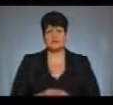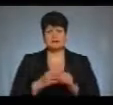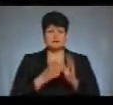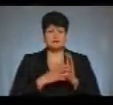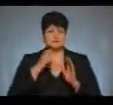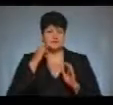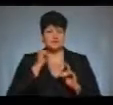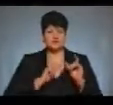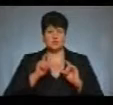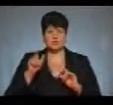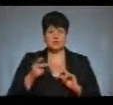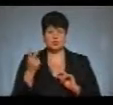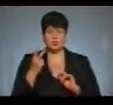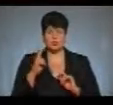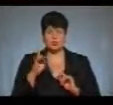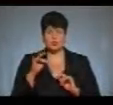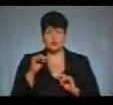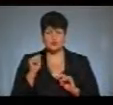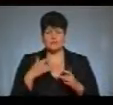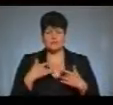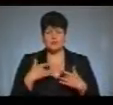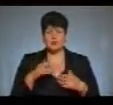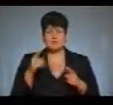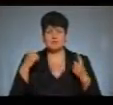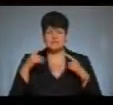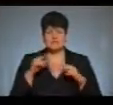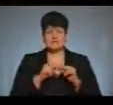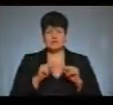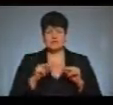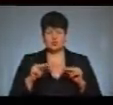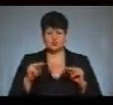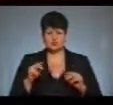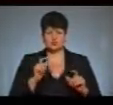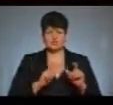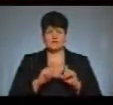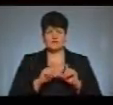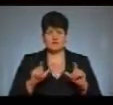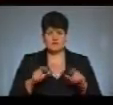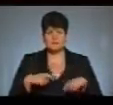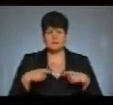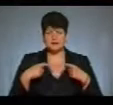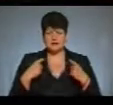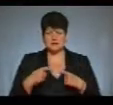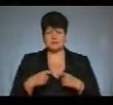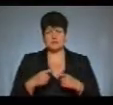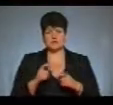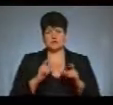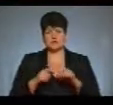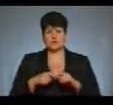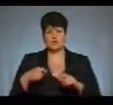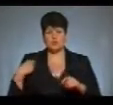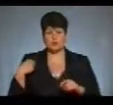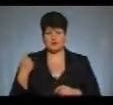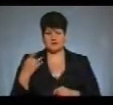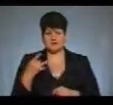Дев'ятнадцятирічна студентка 2-го курсу кафедри театрального мистецтва педагогічного університету Анна Гаєвська бігтиме студентську милю вперше.